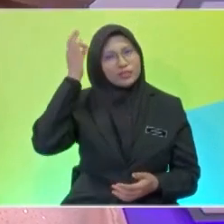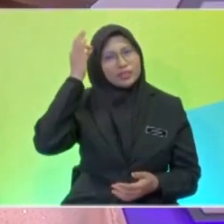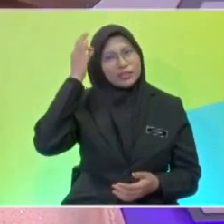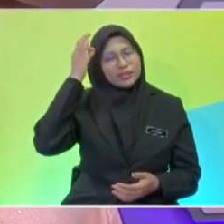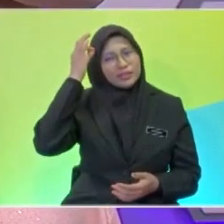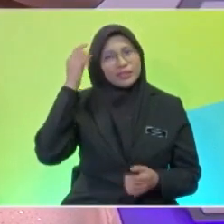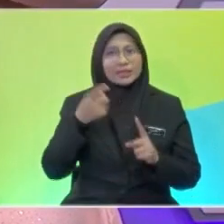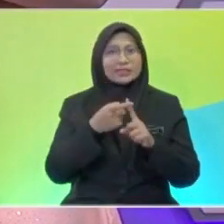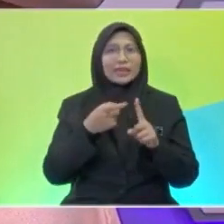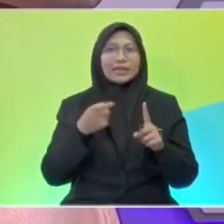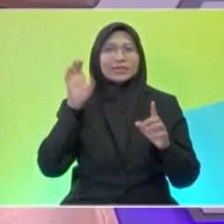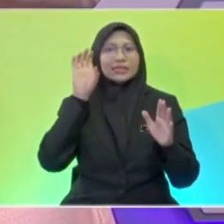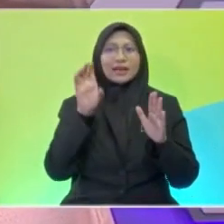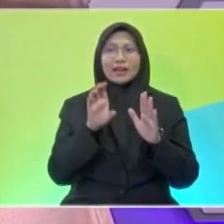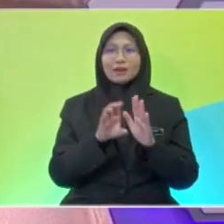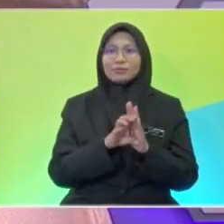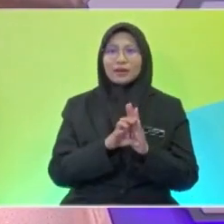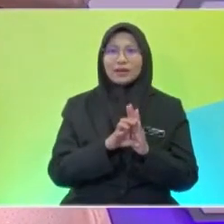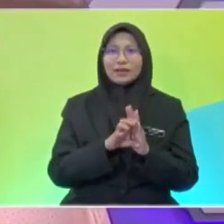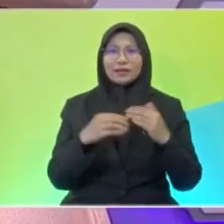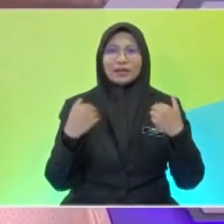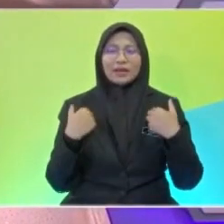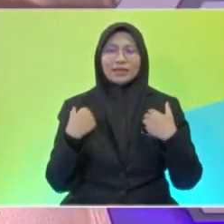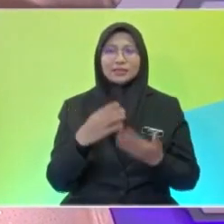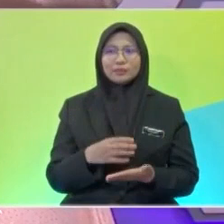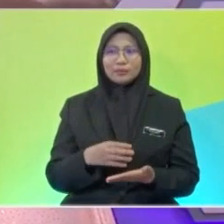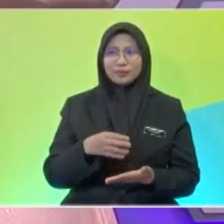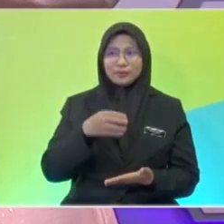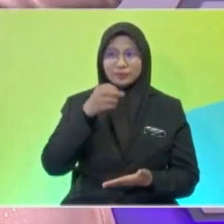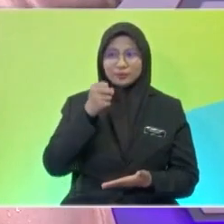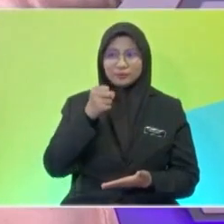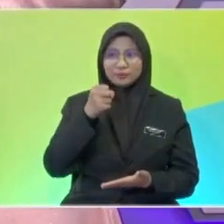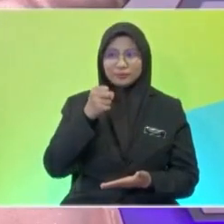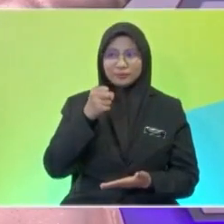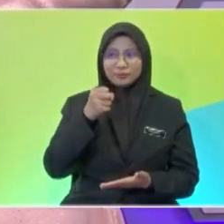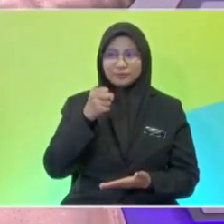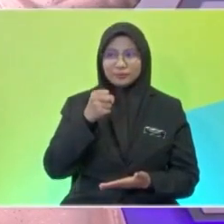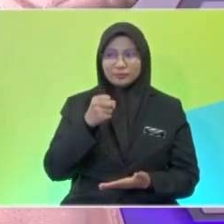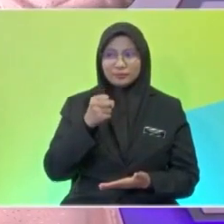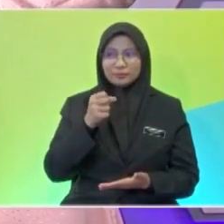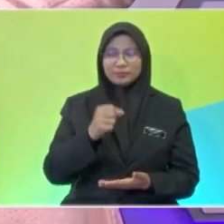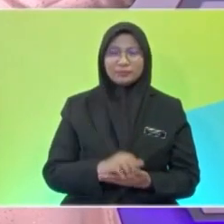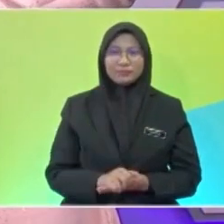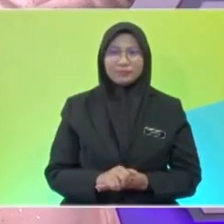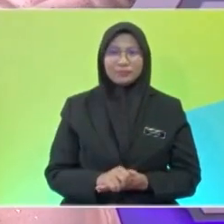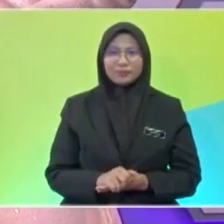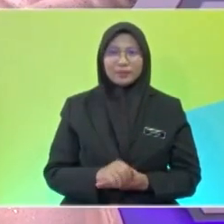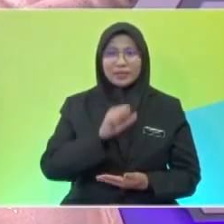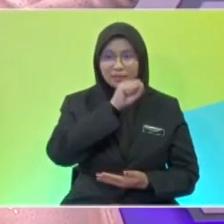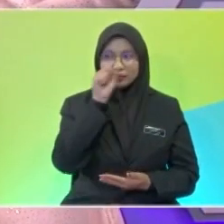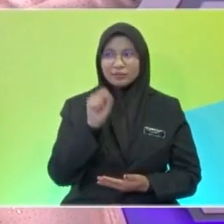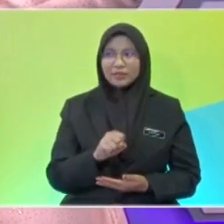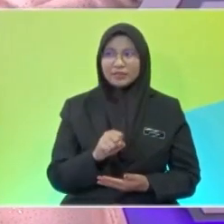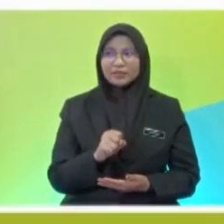yaitu diberikan gambar betul nah aku agak nyesal dan ya untuk soalnya jadi soalnya